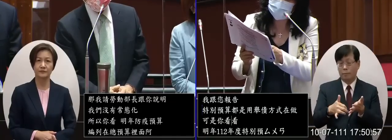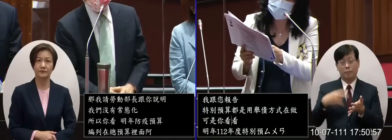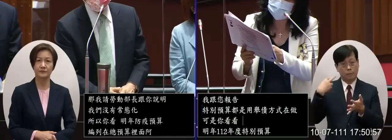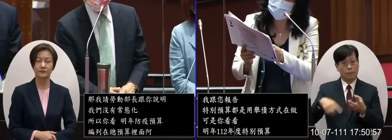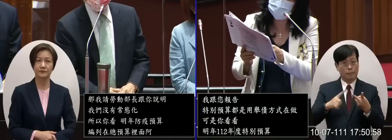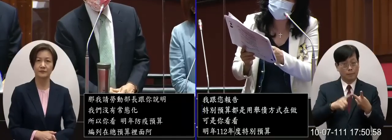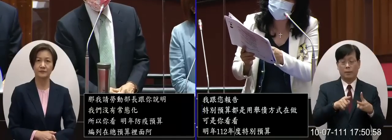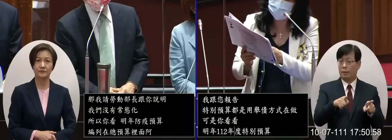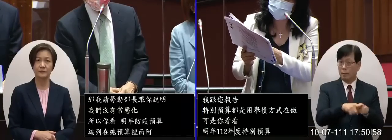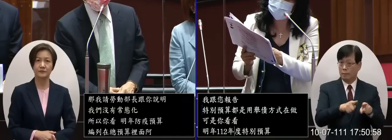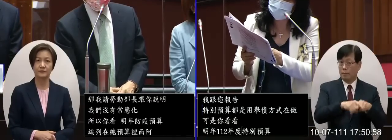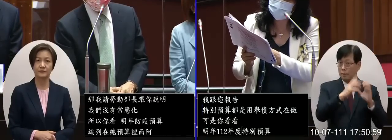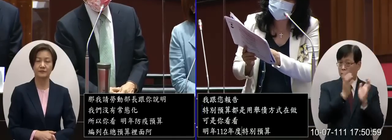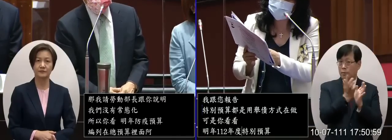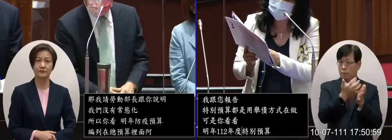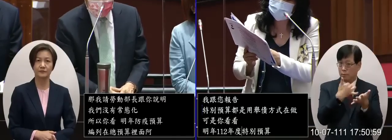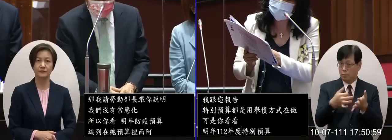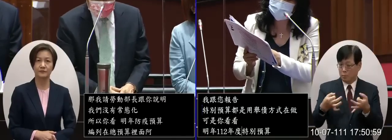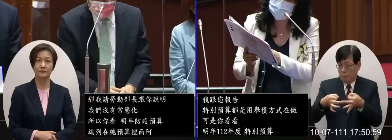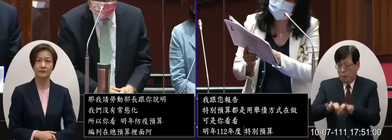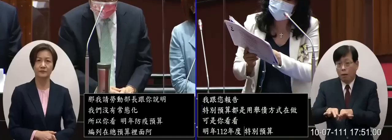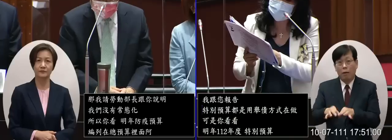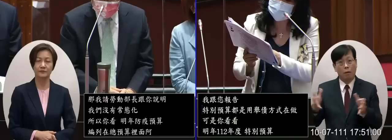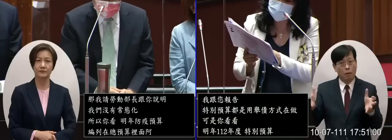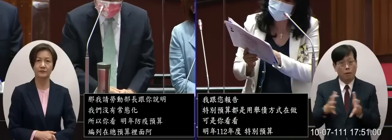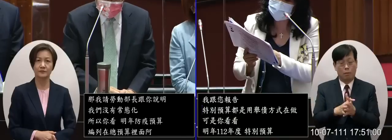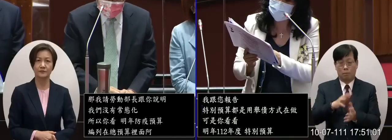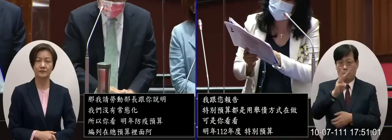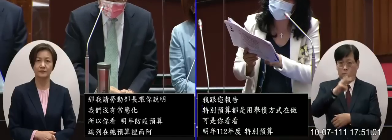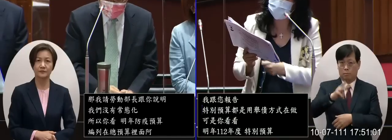上你的一般的总预算的情况之下，加上来是